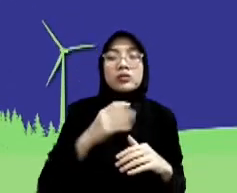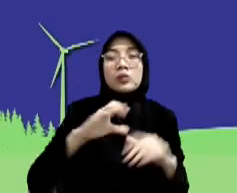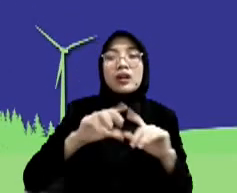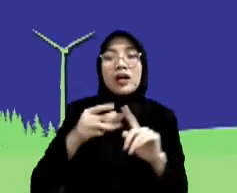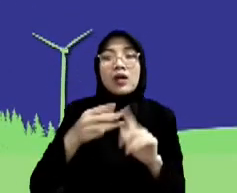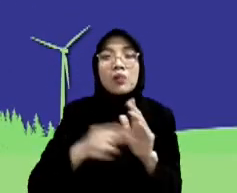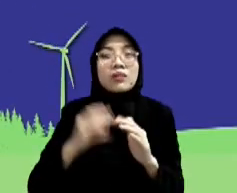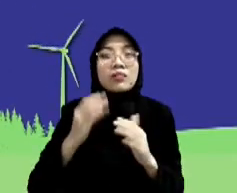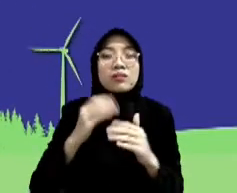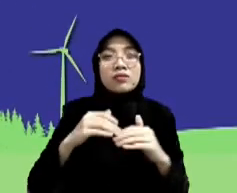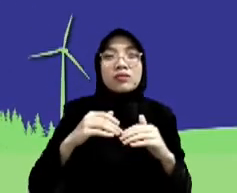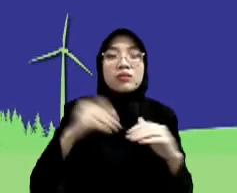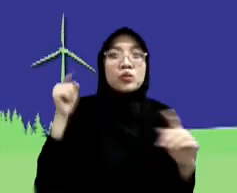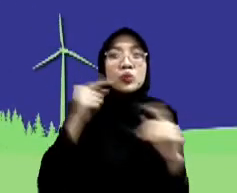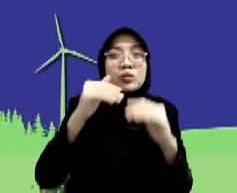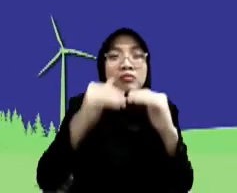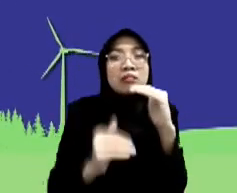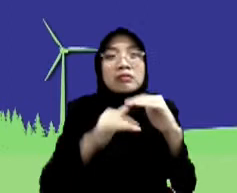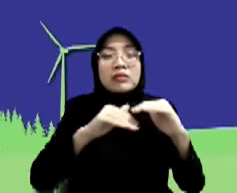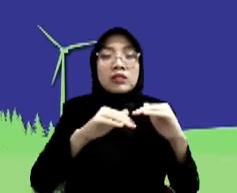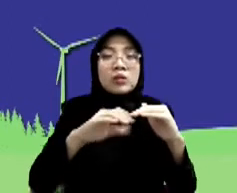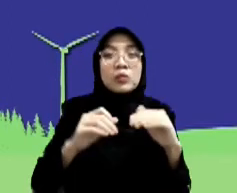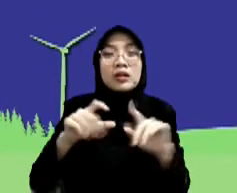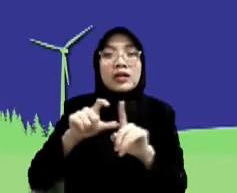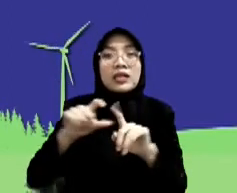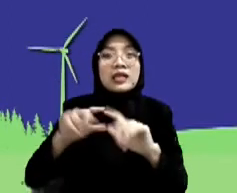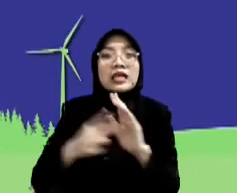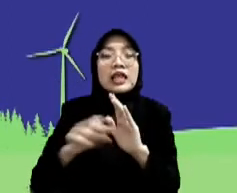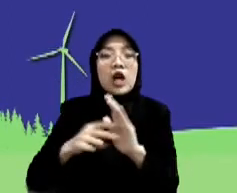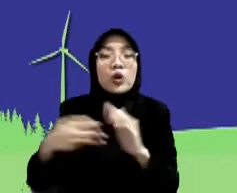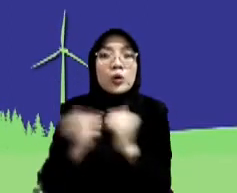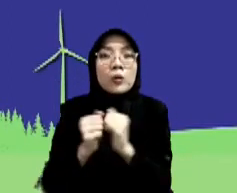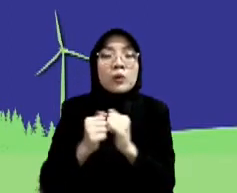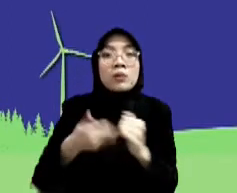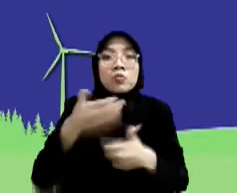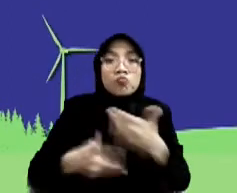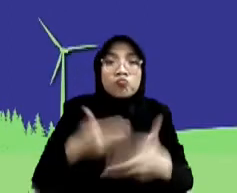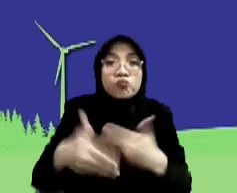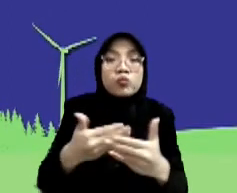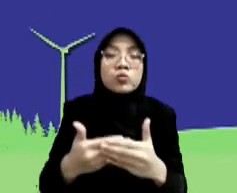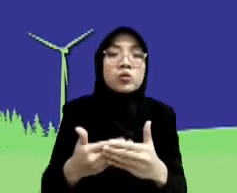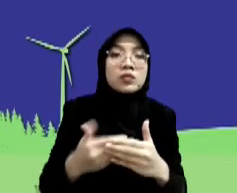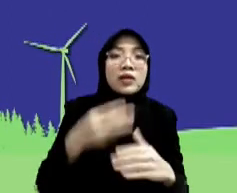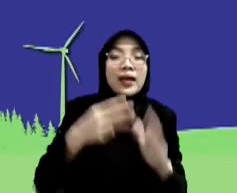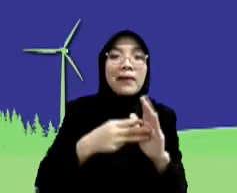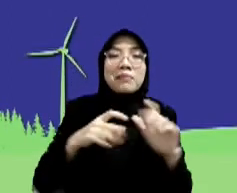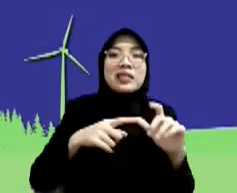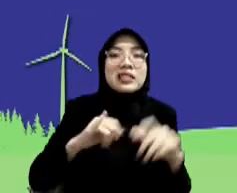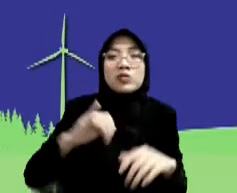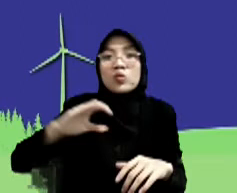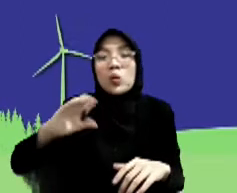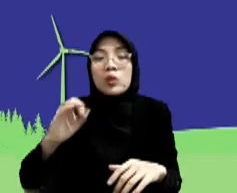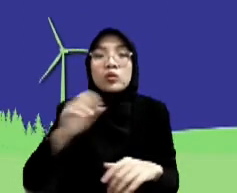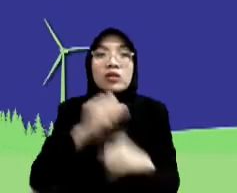Eh di mana Di mana Danon berkomitmen untuk proses produksi Zero emisi pada 2050